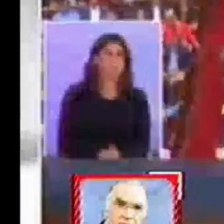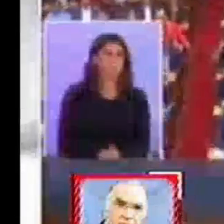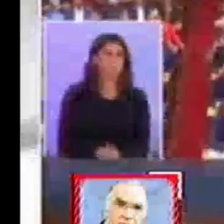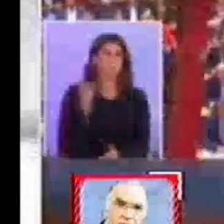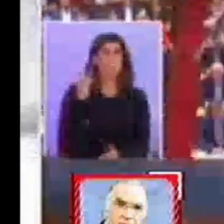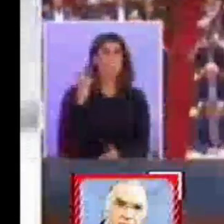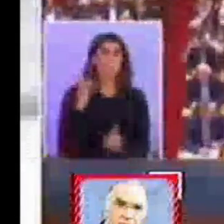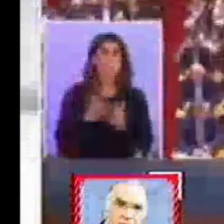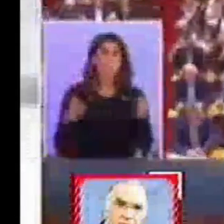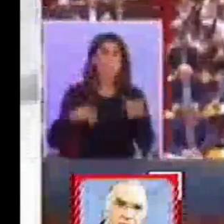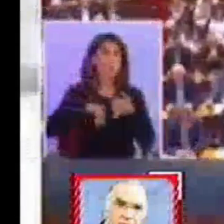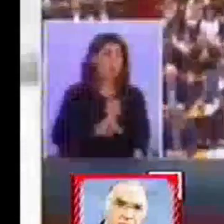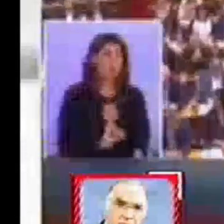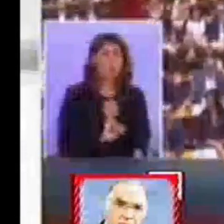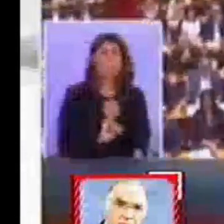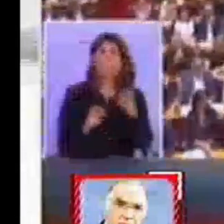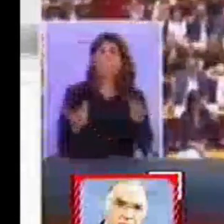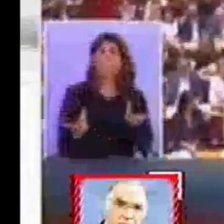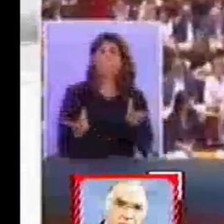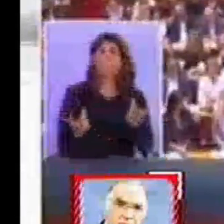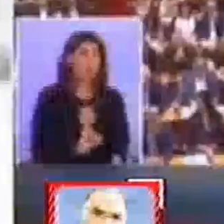Νέα Δημοκρατία και